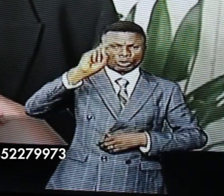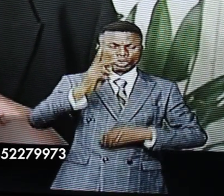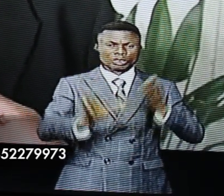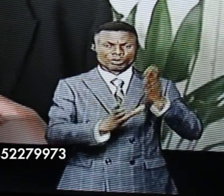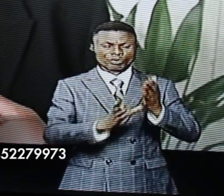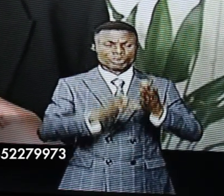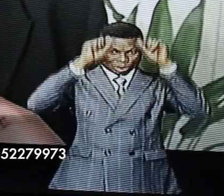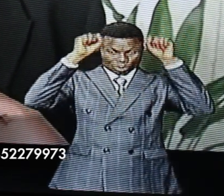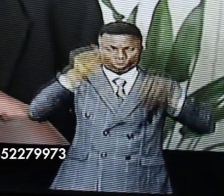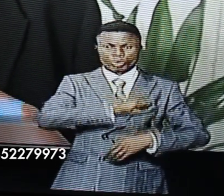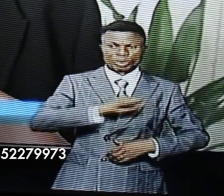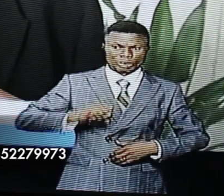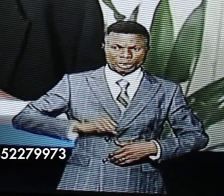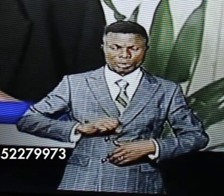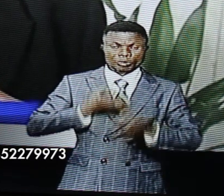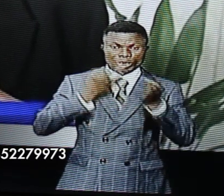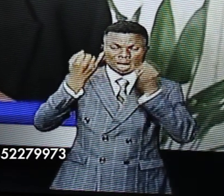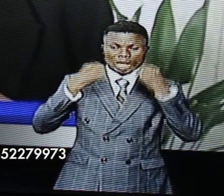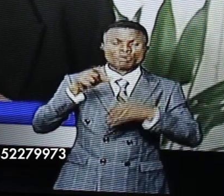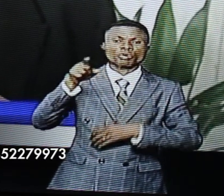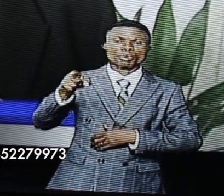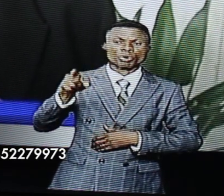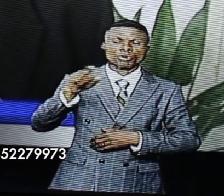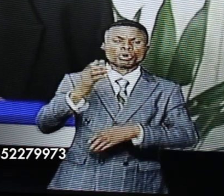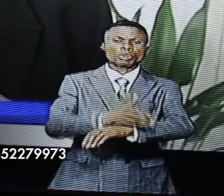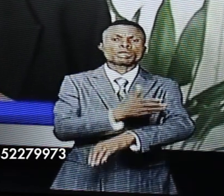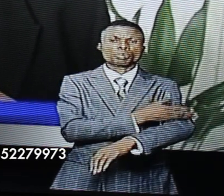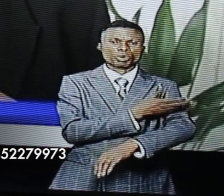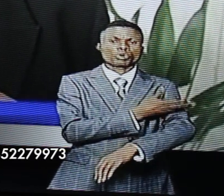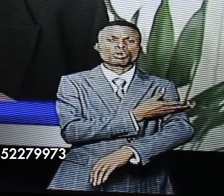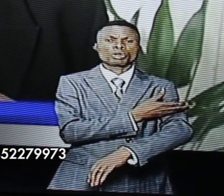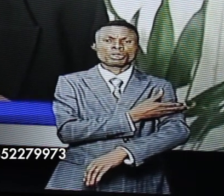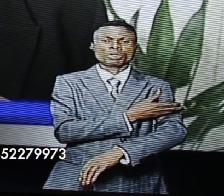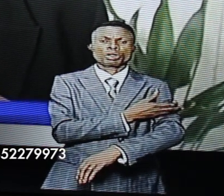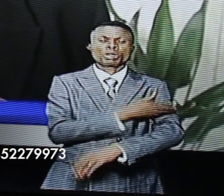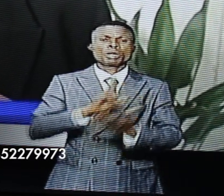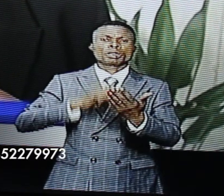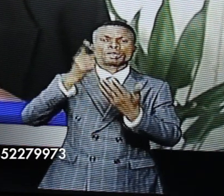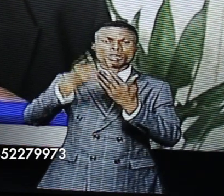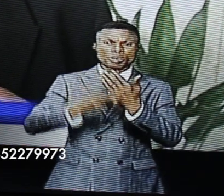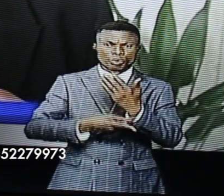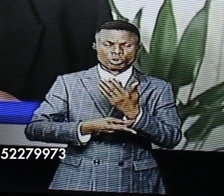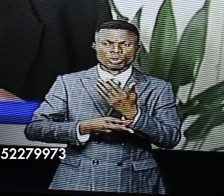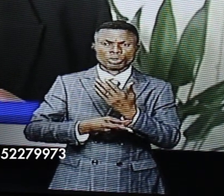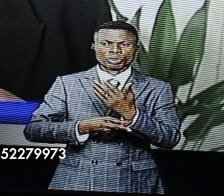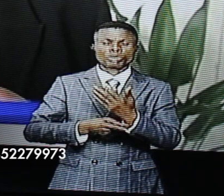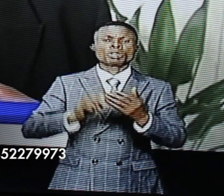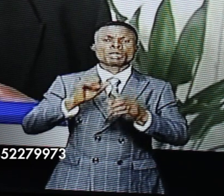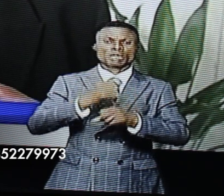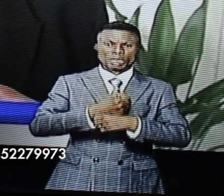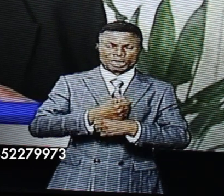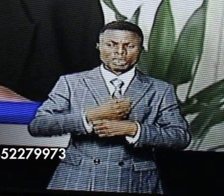du Sénat pour le tenir informé de l'avancement du programme de